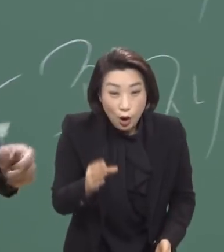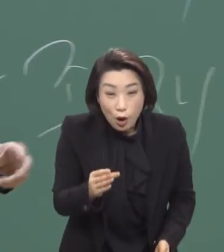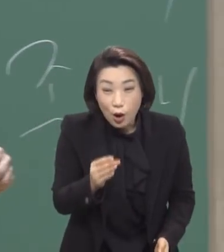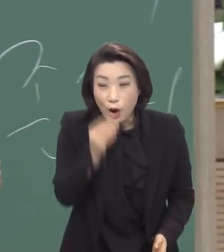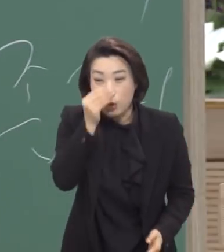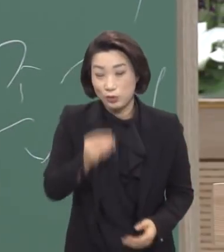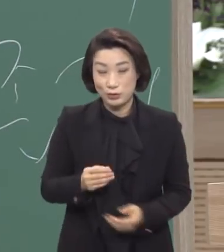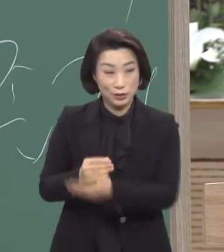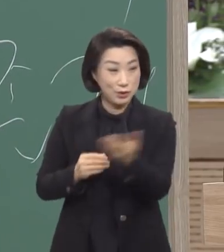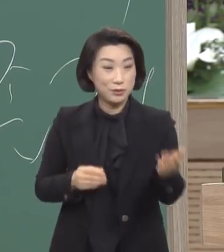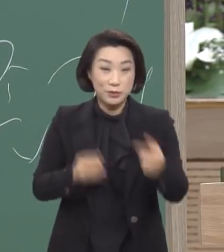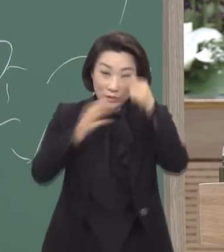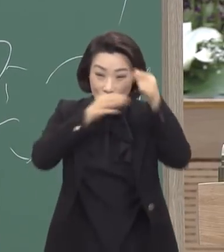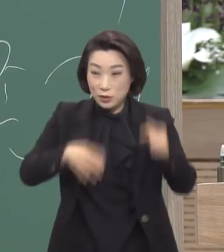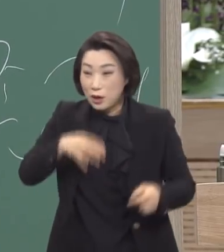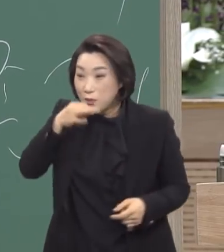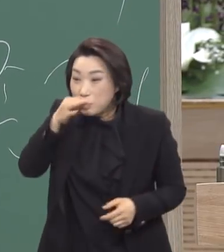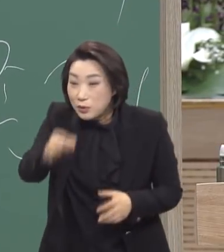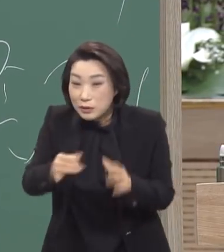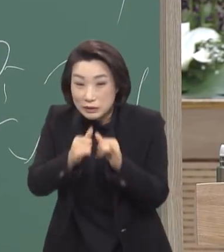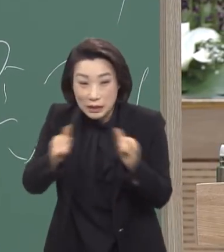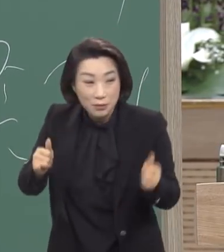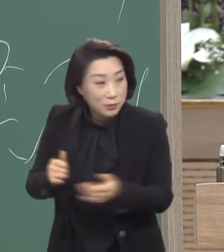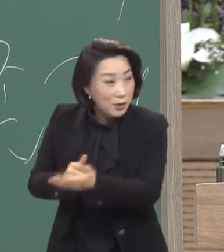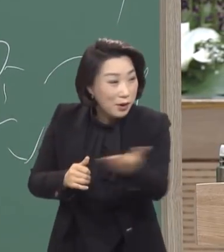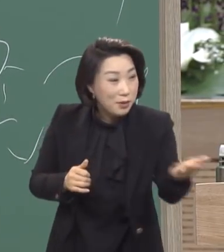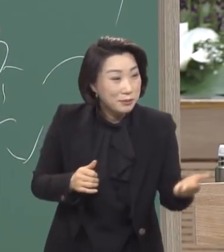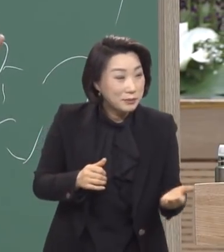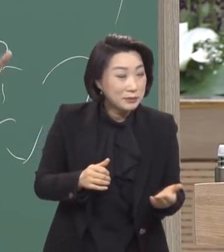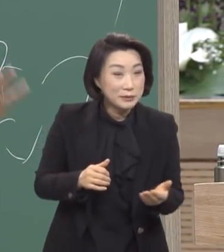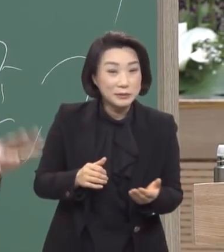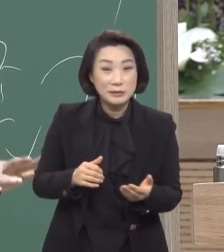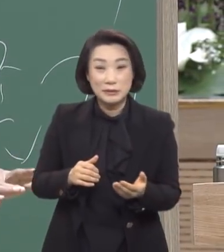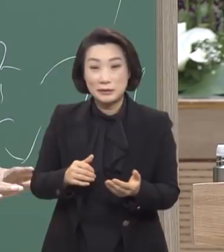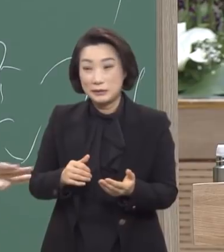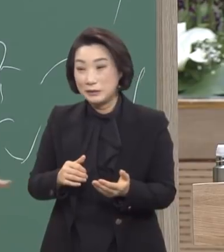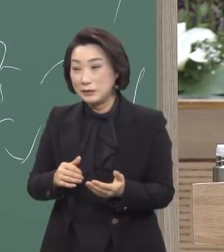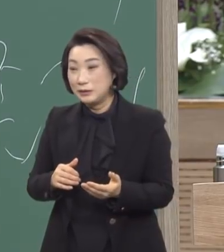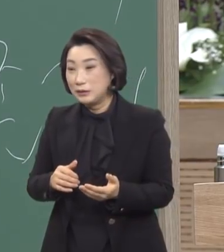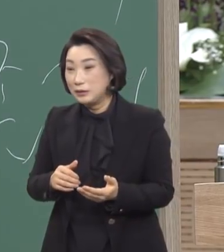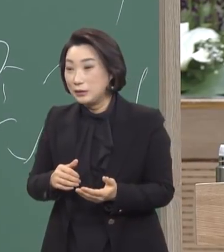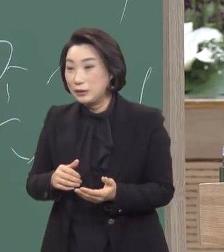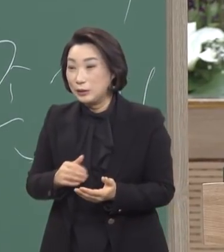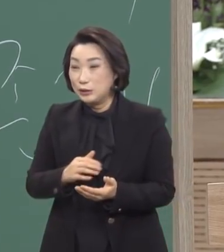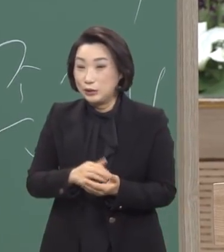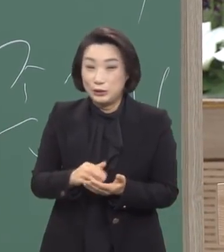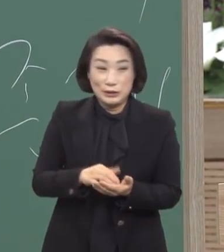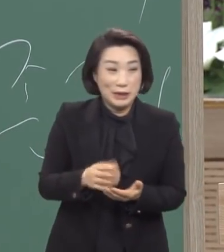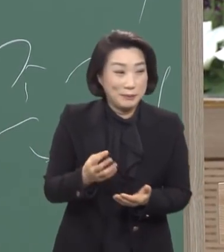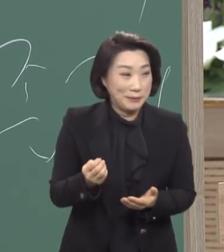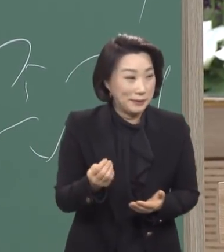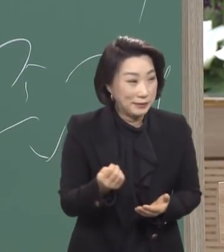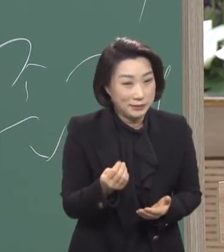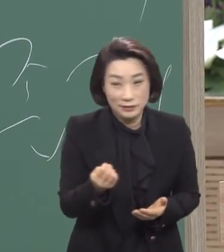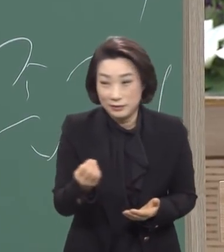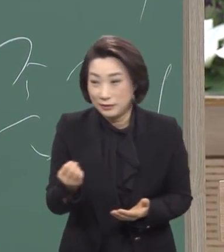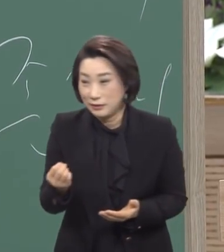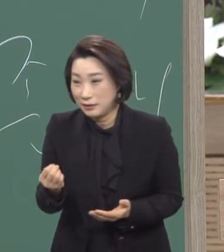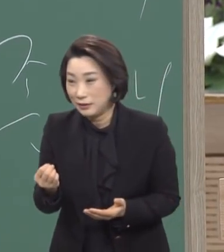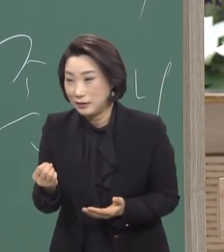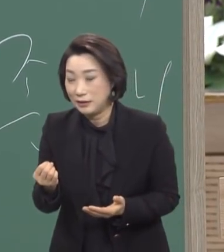거룩해져서 성도라 부르심을 입은 자, 입을 자들이 여기 몇 사람이나